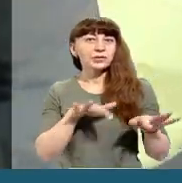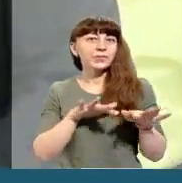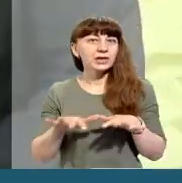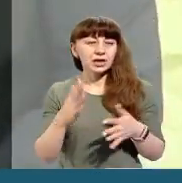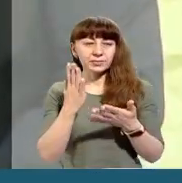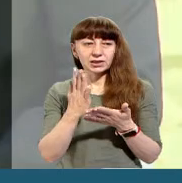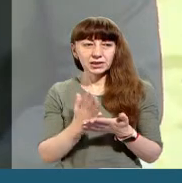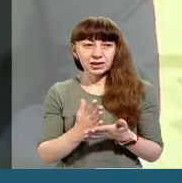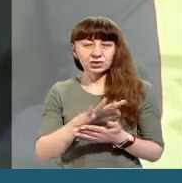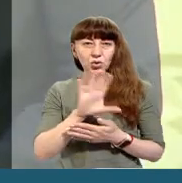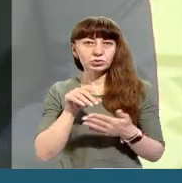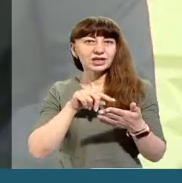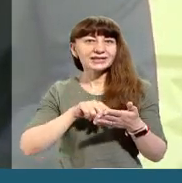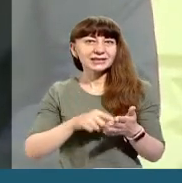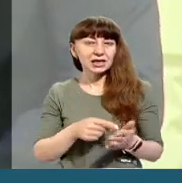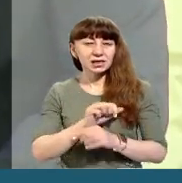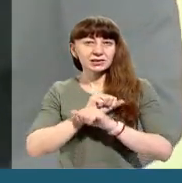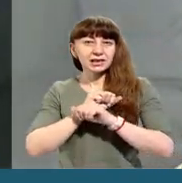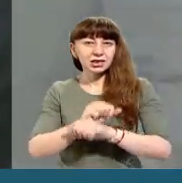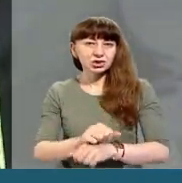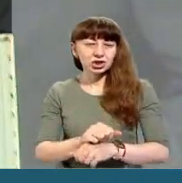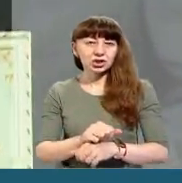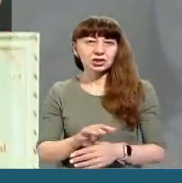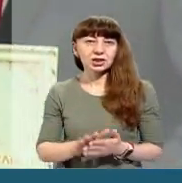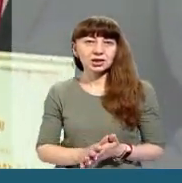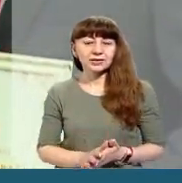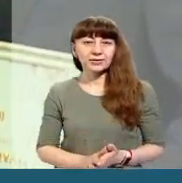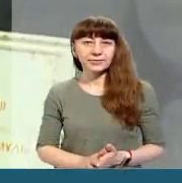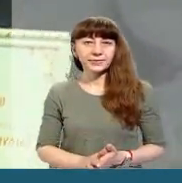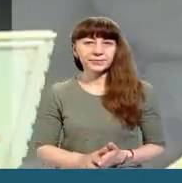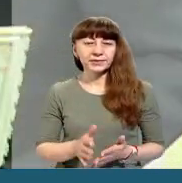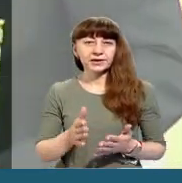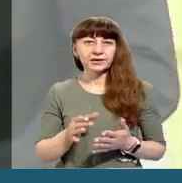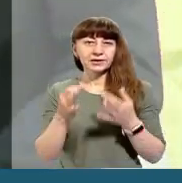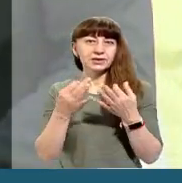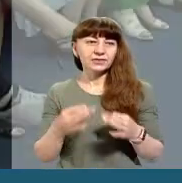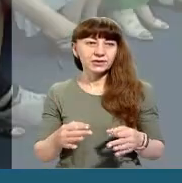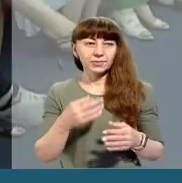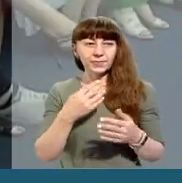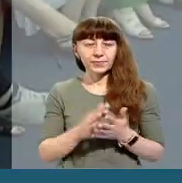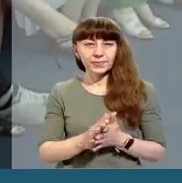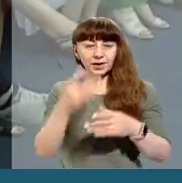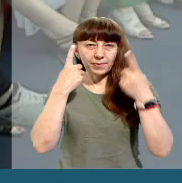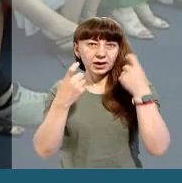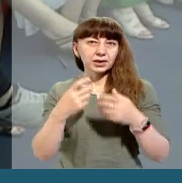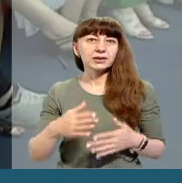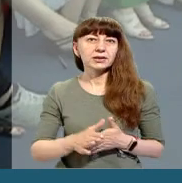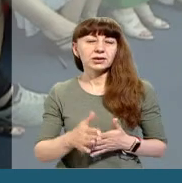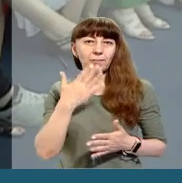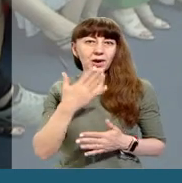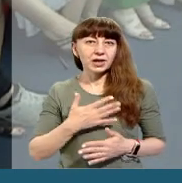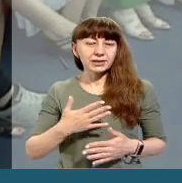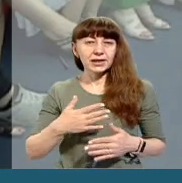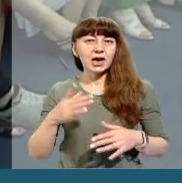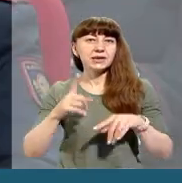насихаттап, еліне адал қызмет ету. Осы мақсатта жұмыс істеп жүрген жандар 11 номинация бойынша сый-сияпатқа ие болды. Бұл